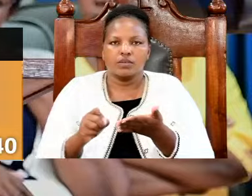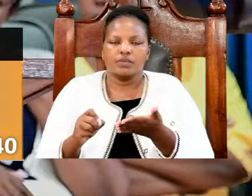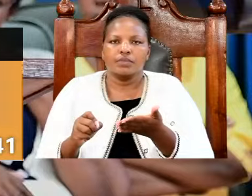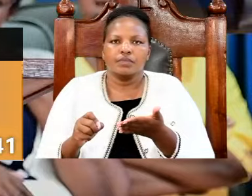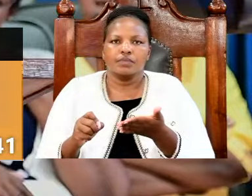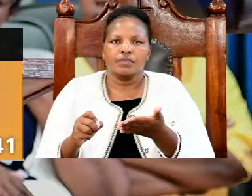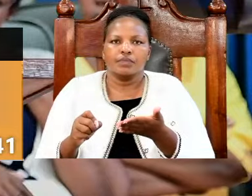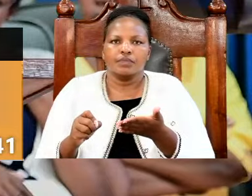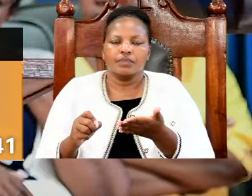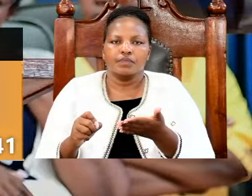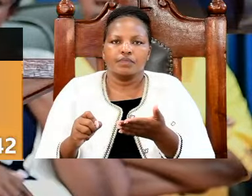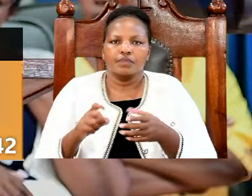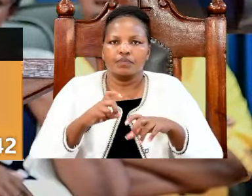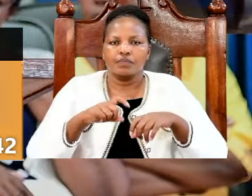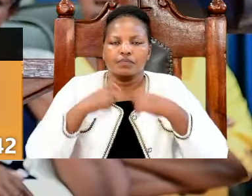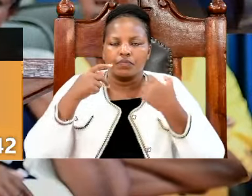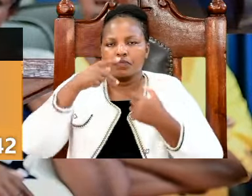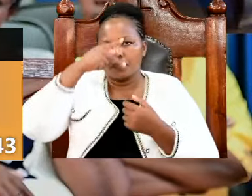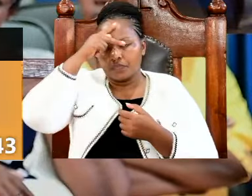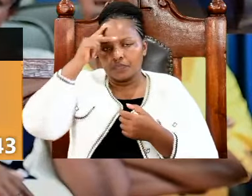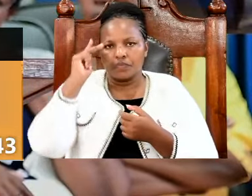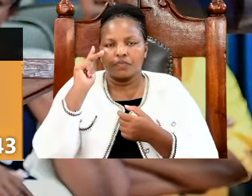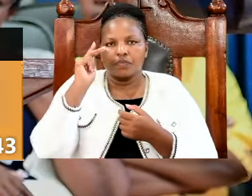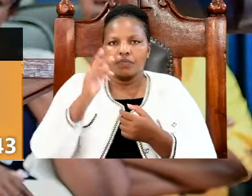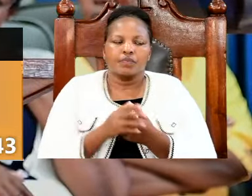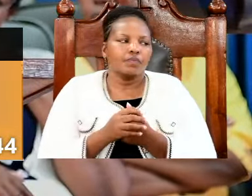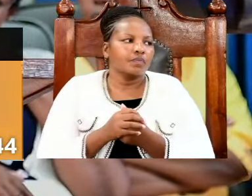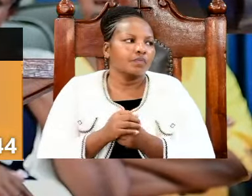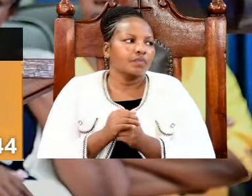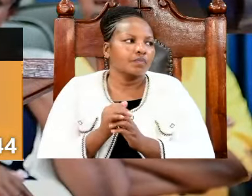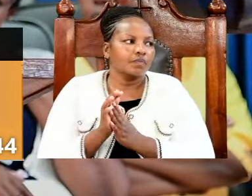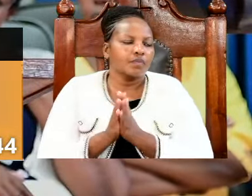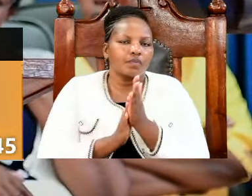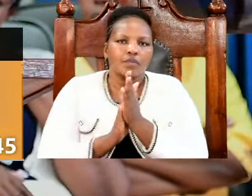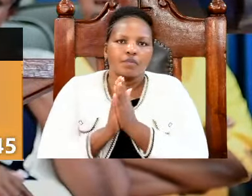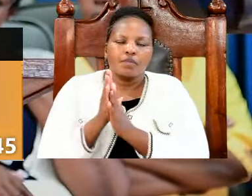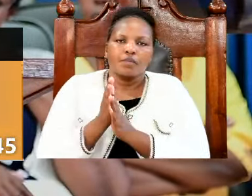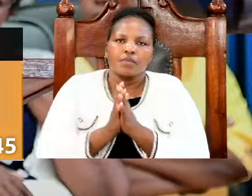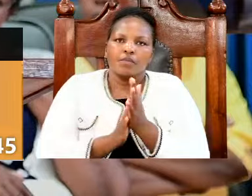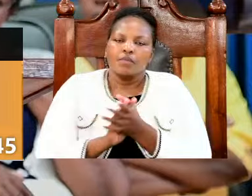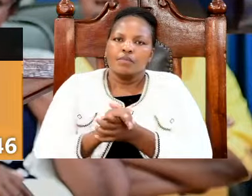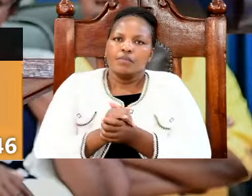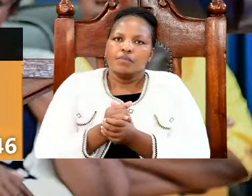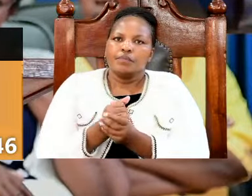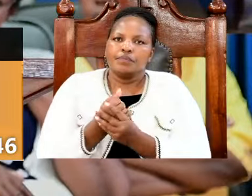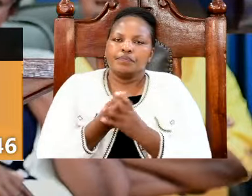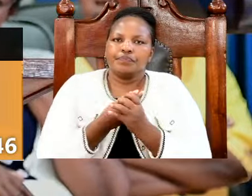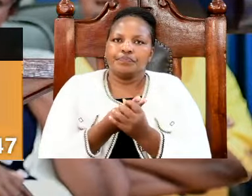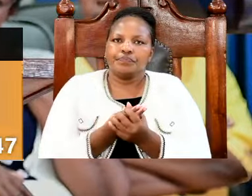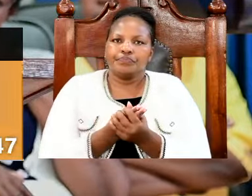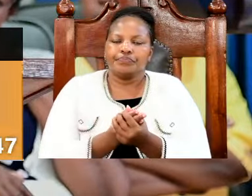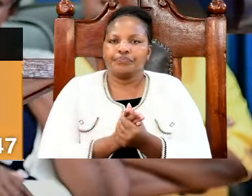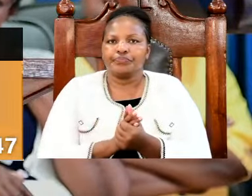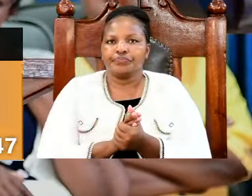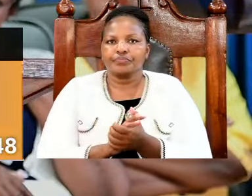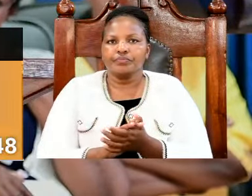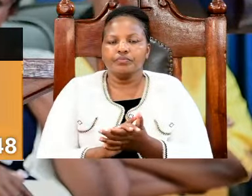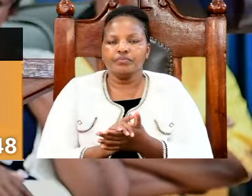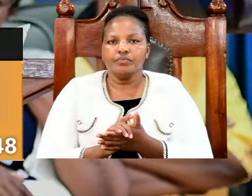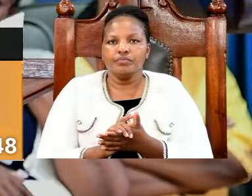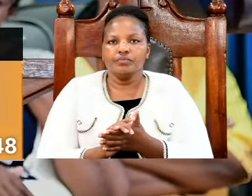na Presbytery Clerk wa Nairobi Central ambaye ni Reverend Pauline Kanudu Mwaura.